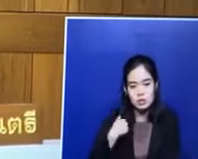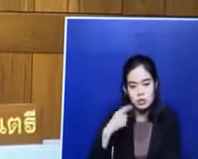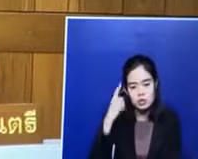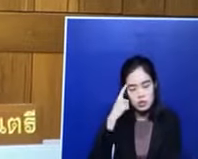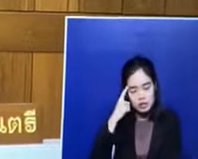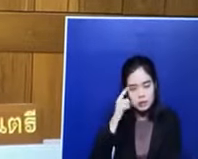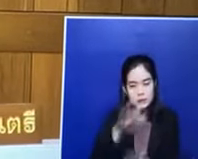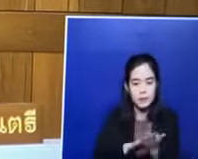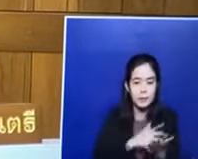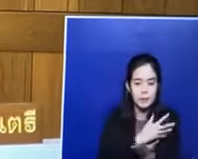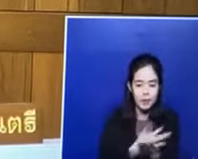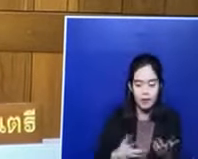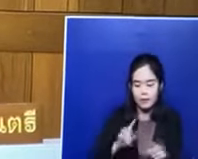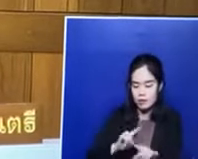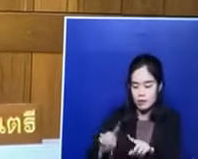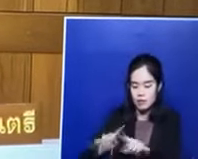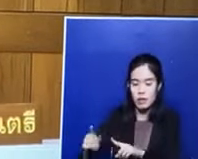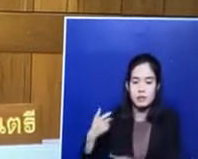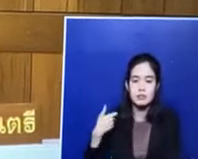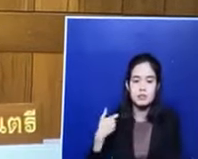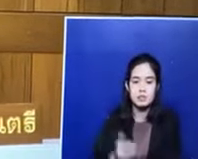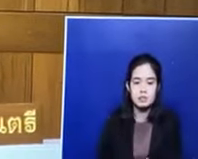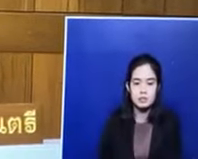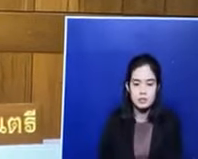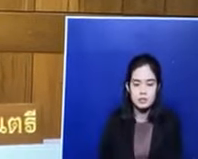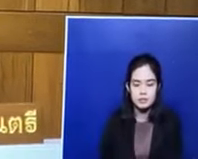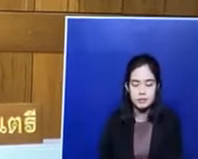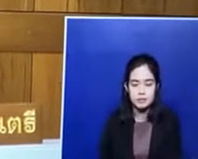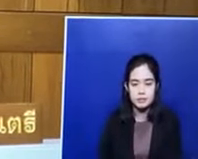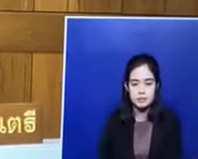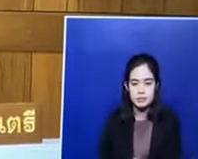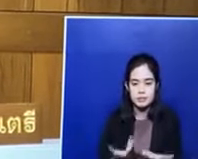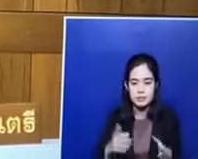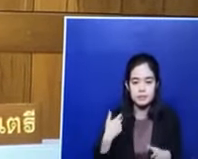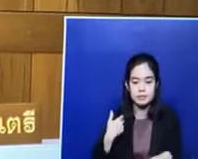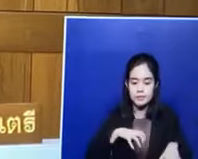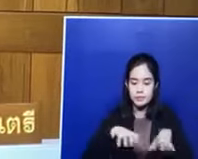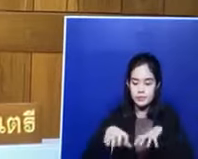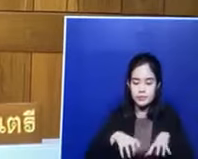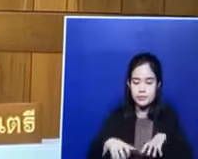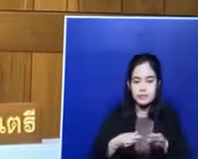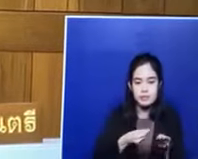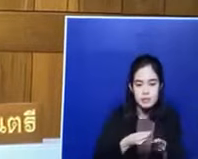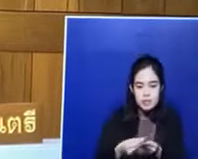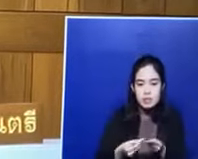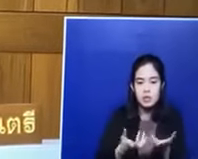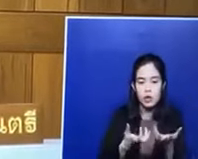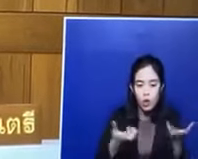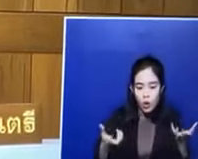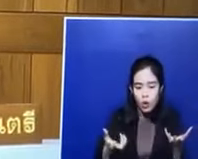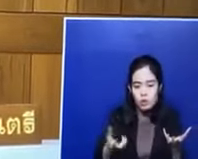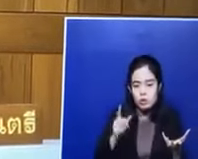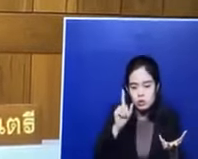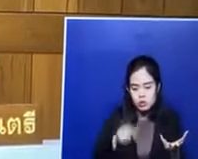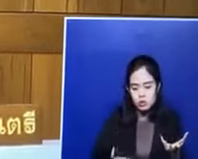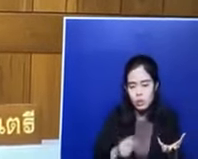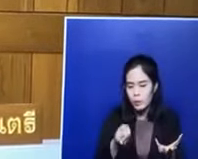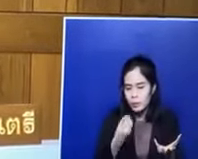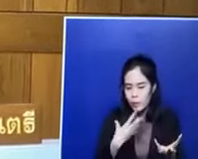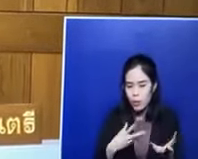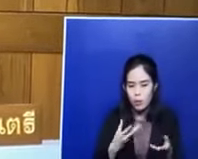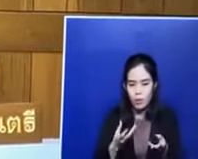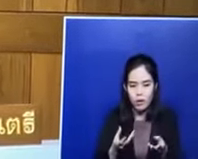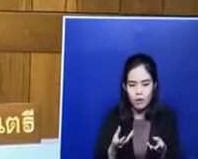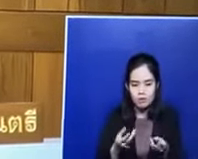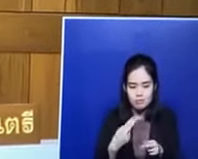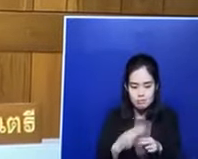ตามข้อวิจารณ์หลายครั้งรวมถึงการอุทธรณ์ผลการจัดซื้อจัดตั้งที่ได้รับงบประมาณจะต้องจัดส่งรายงานและความเห็นพร้อมเหตุผลไปยังคณ